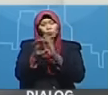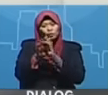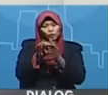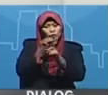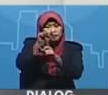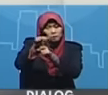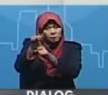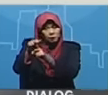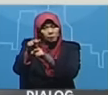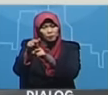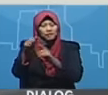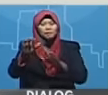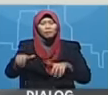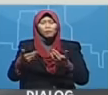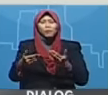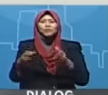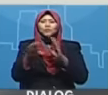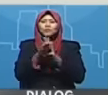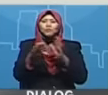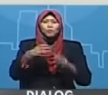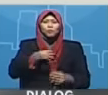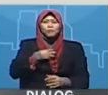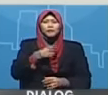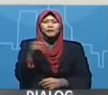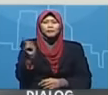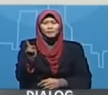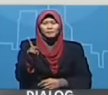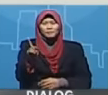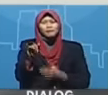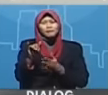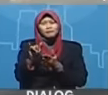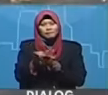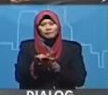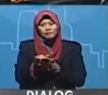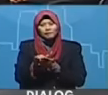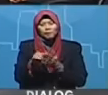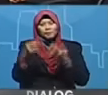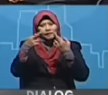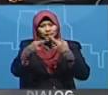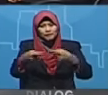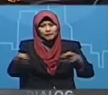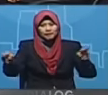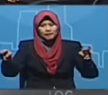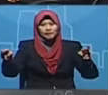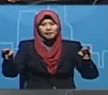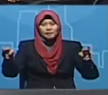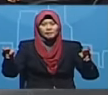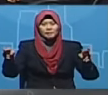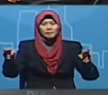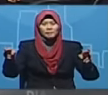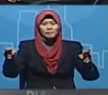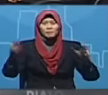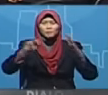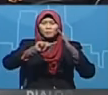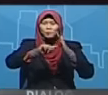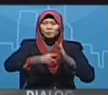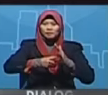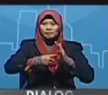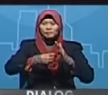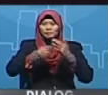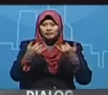ataupun di ke mana nak buat aduan. Okey. Jadi dirasmikan secara serta-merta